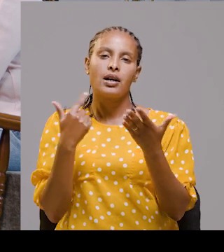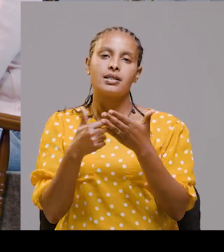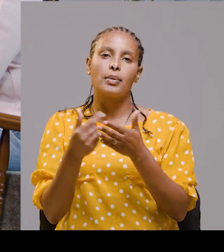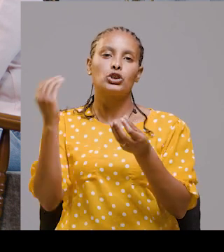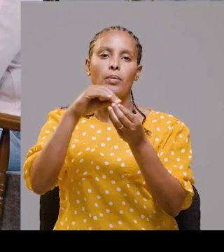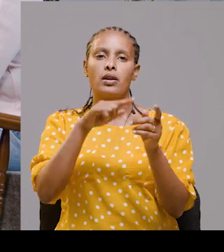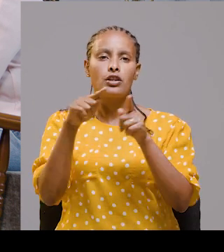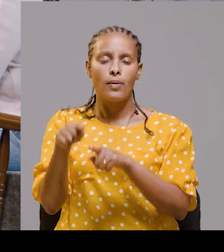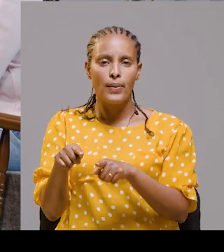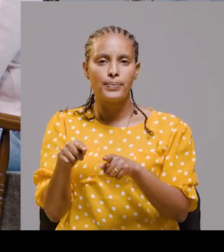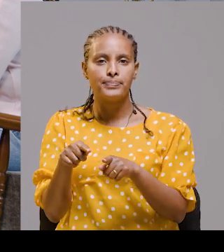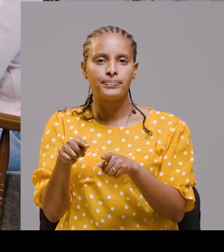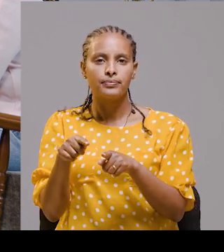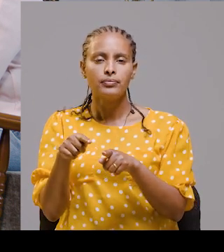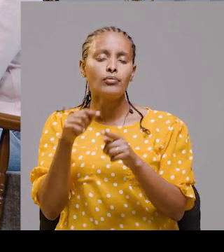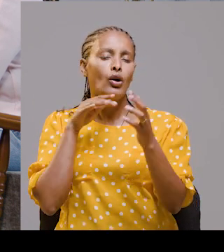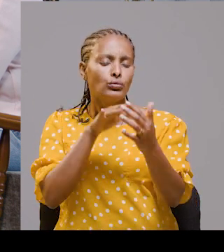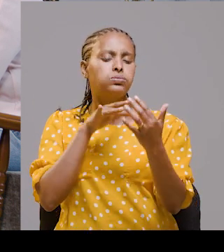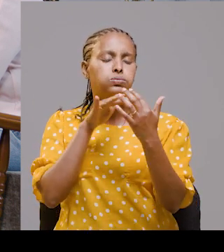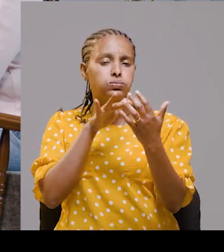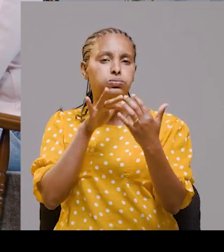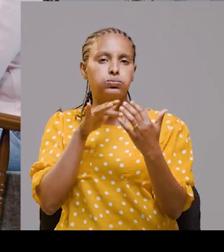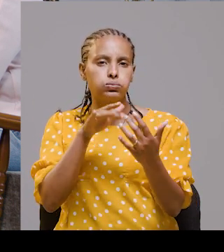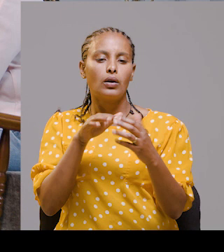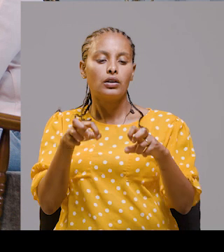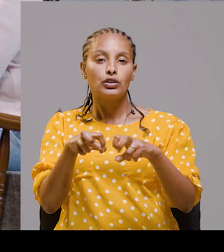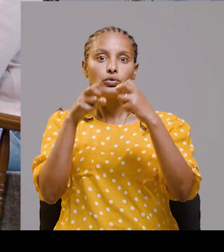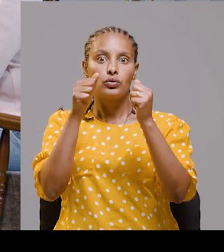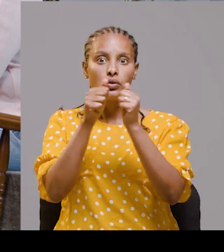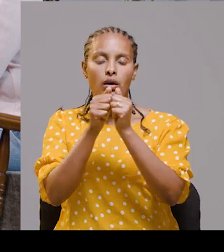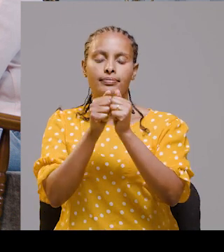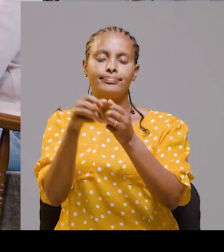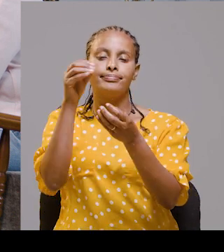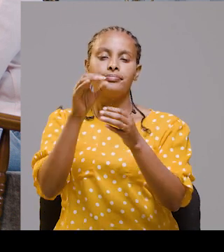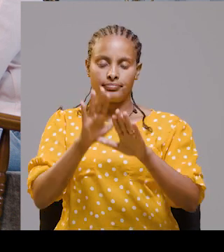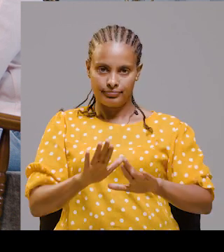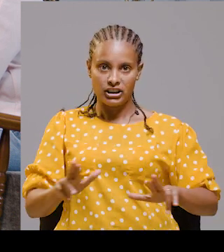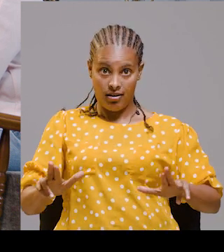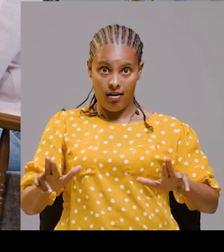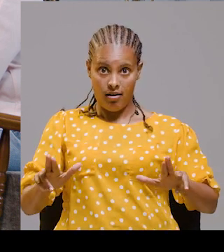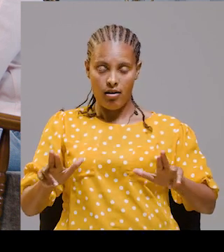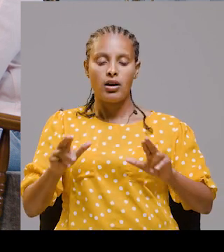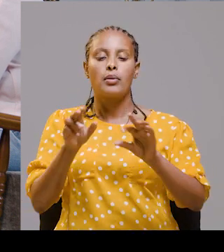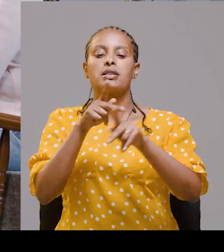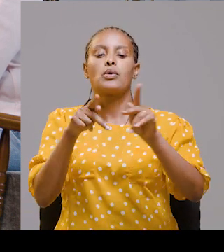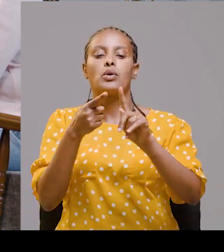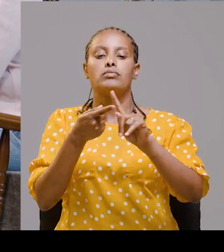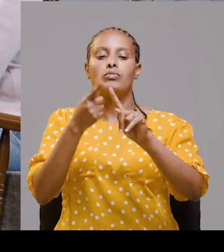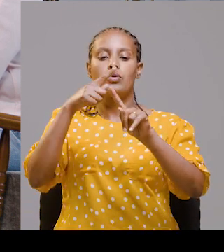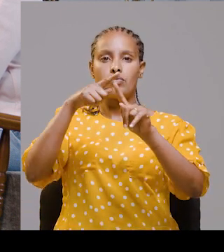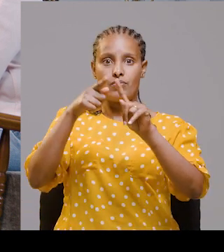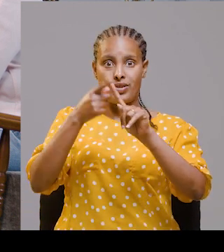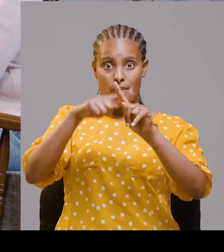ከዛ ባለፈ ደግሞ ጦርነቱ ወይም ደግሞ ግጭቱ ጋብ ሲልና ህብረተሰቡ ወደ ነበረበት ቦታ